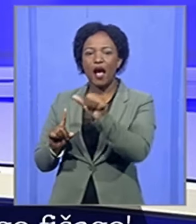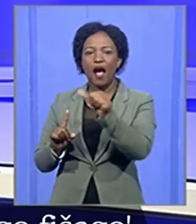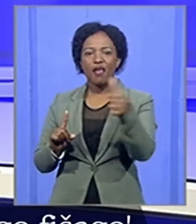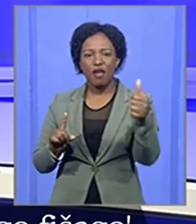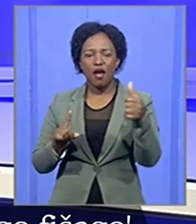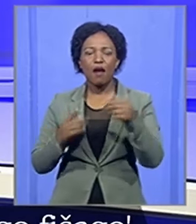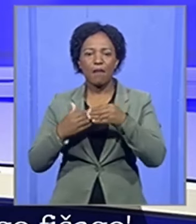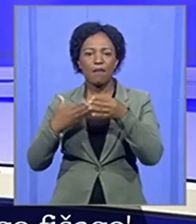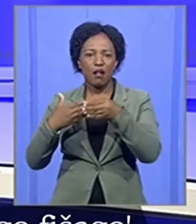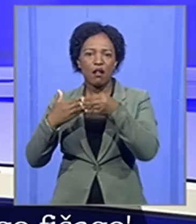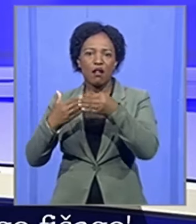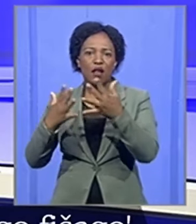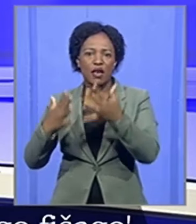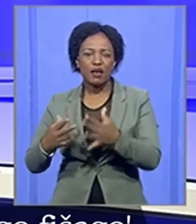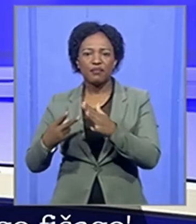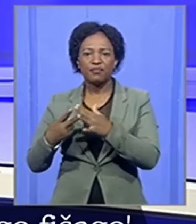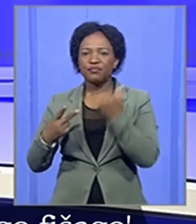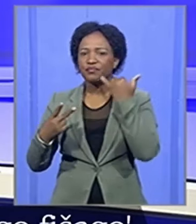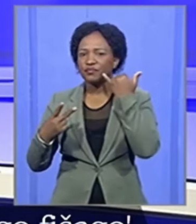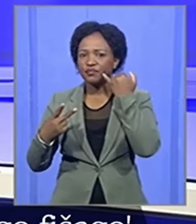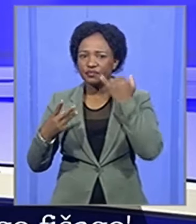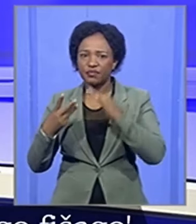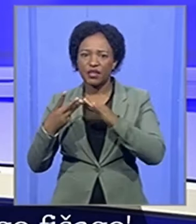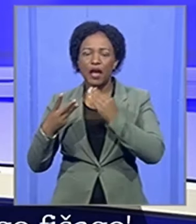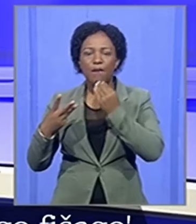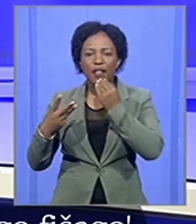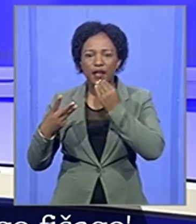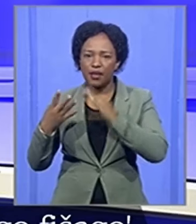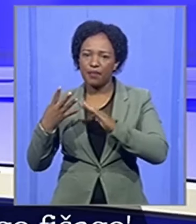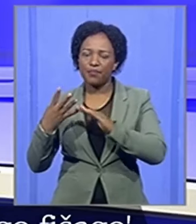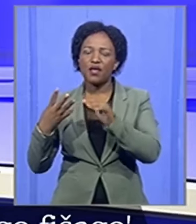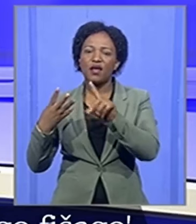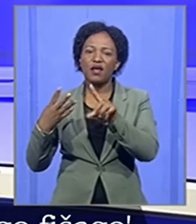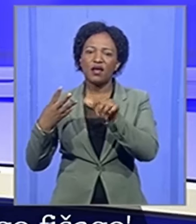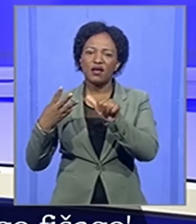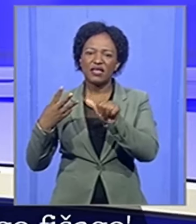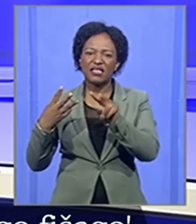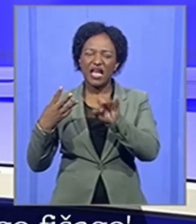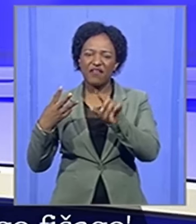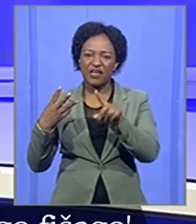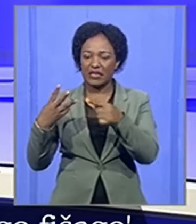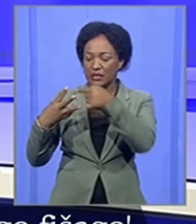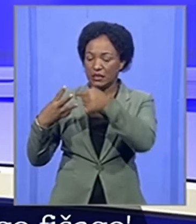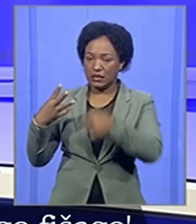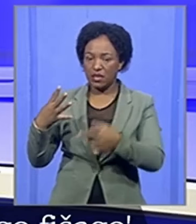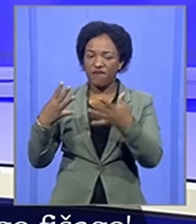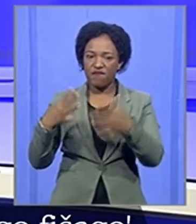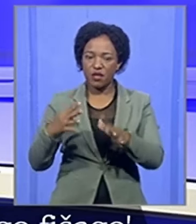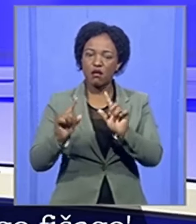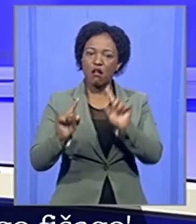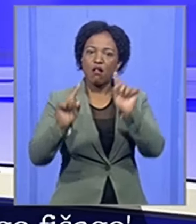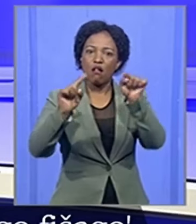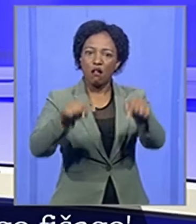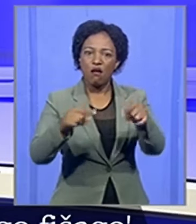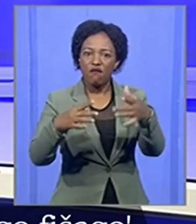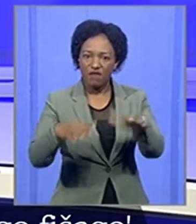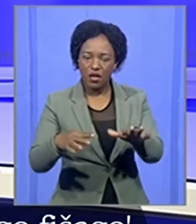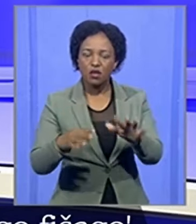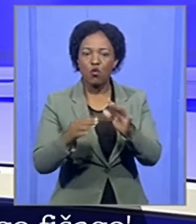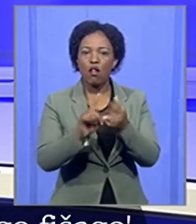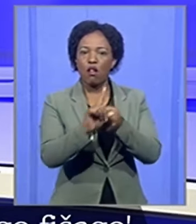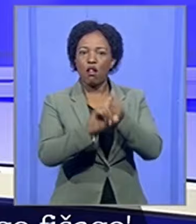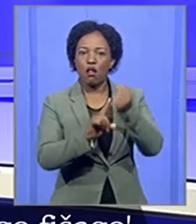mokgatlo go akaretša Thabo Mbeki, Kgalemo Motlanthe le David Mabuza ba tsenetše lesolo la ANC dikgethong fao ba le ka Mbethe ga mmogo le Phumzile